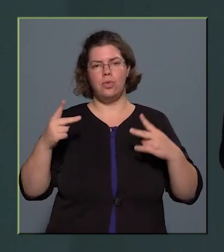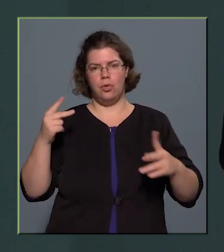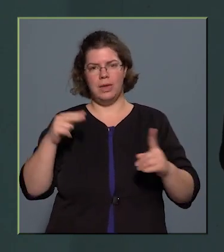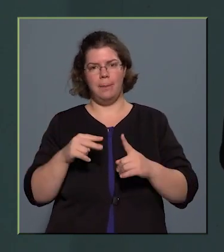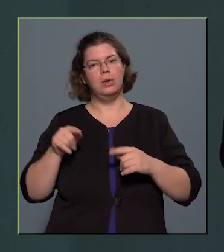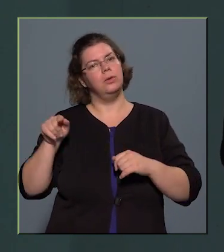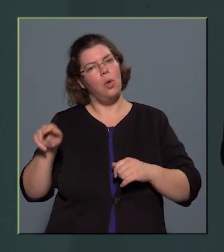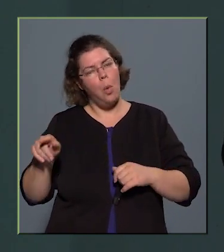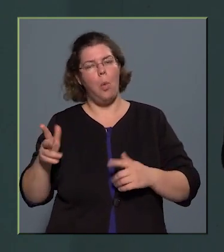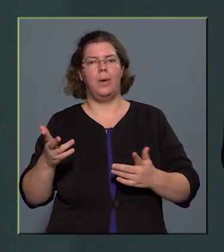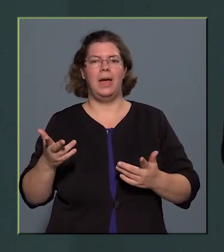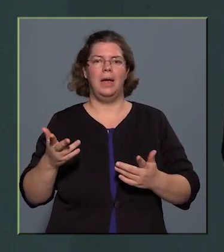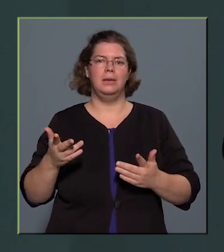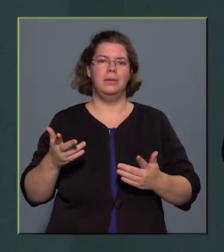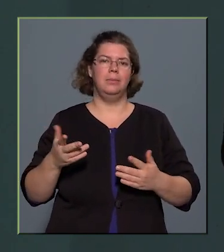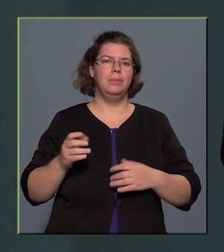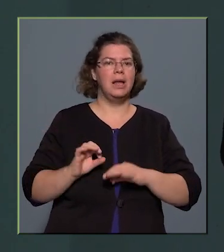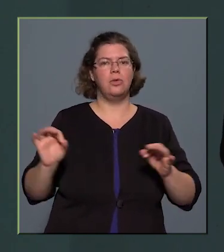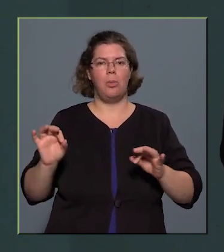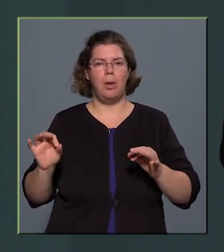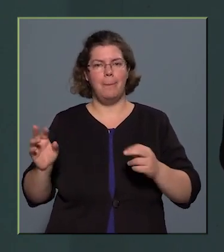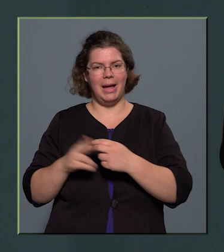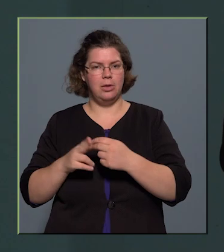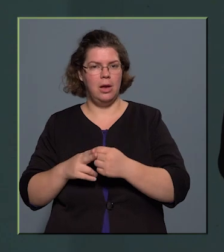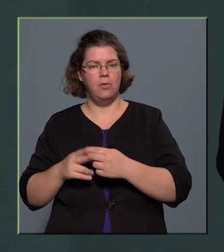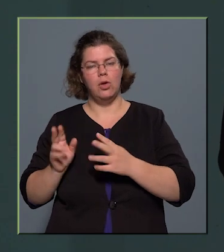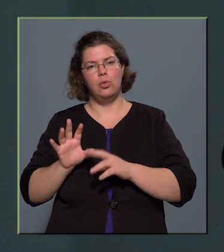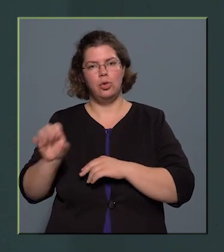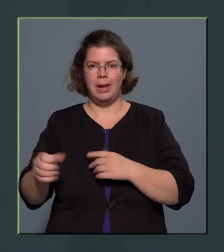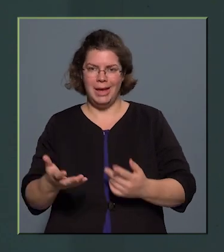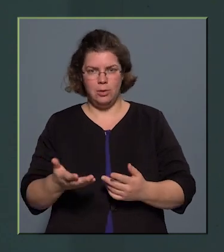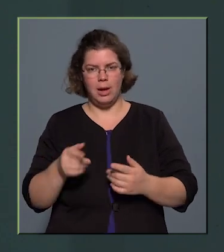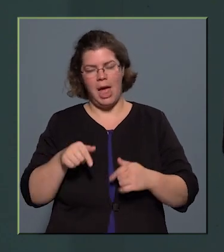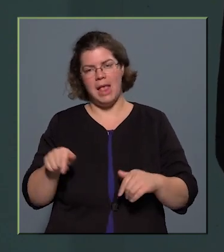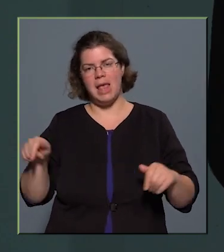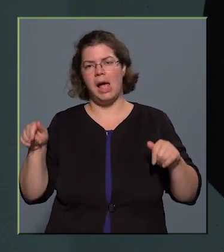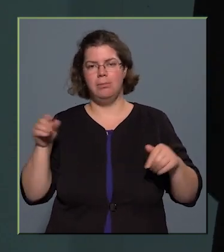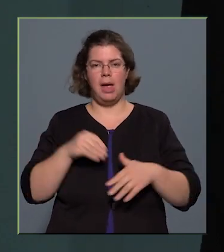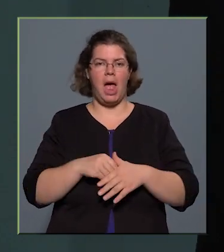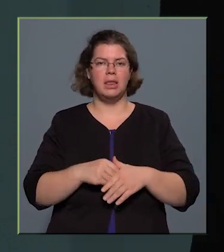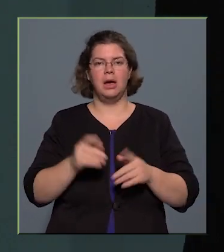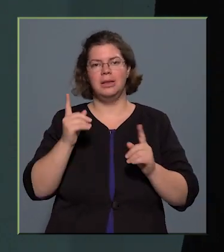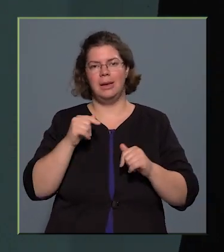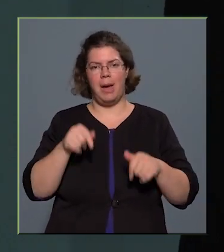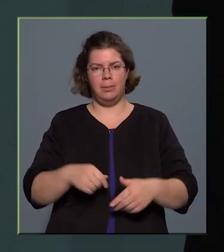őket minél jobban megközelítsük, vagy minél jobban utolérjük ezekben a